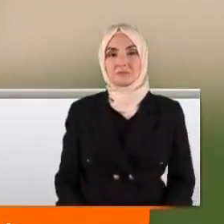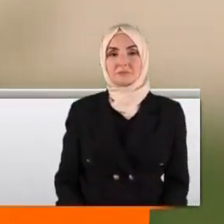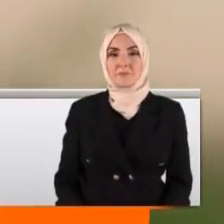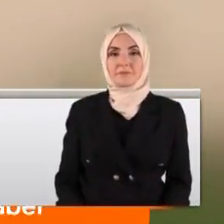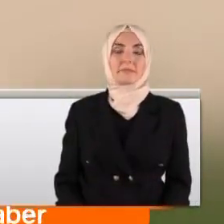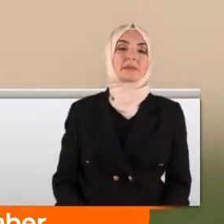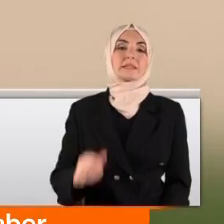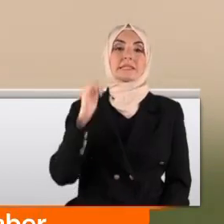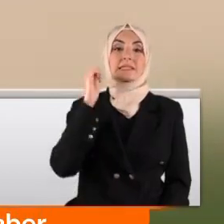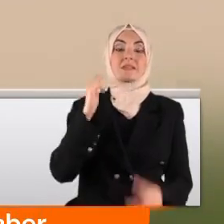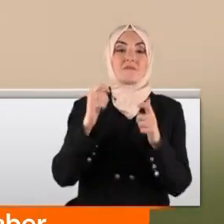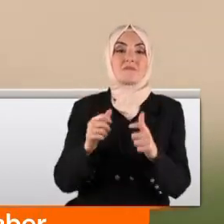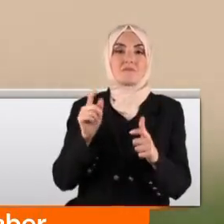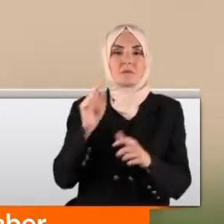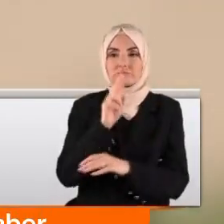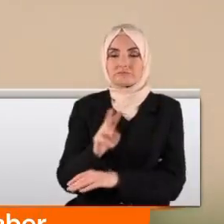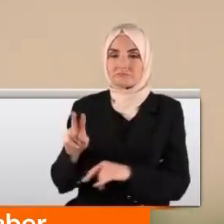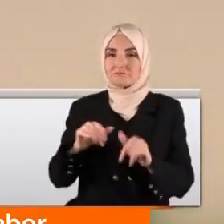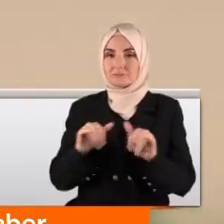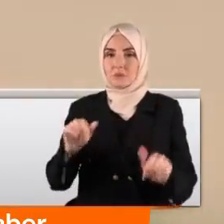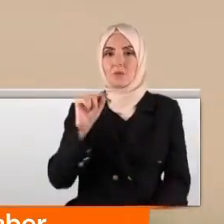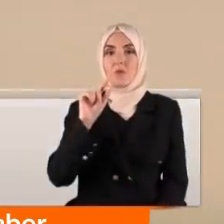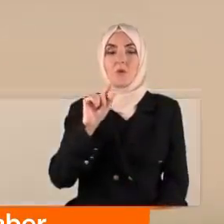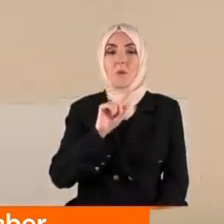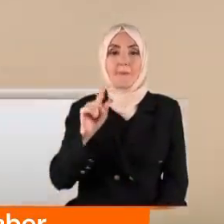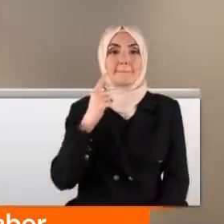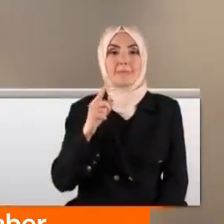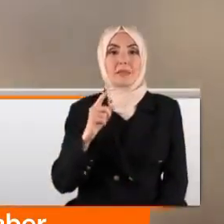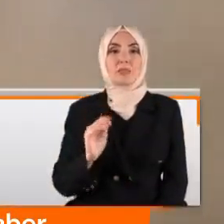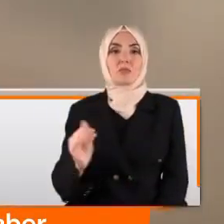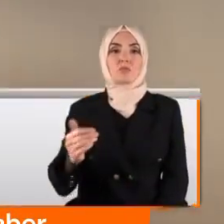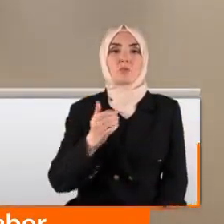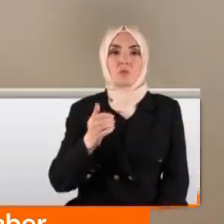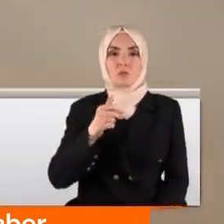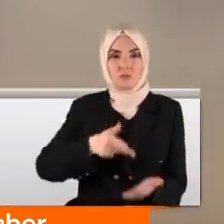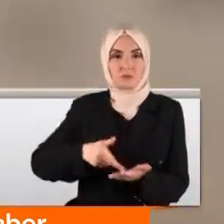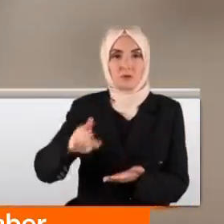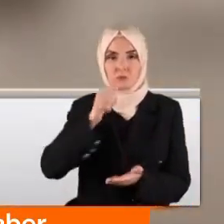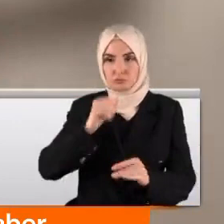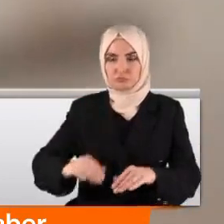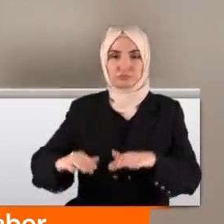Sivas'ta da manzara aynıydı. 10 bin dönüm tarım arazisi su altında kaldı.